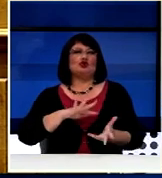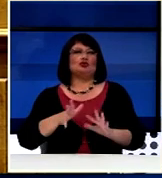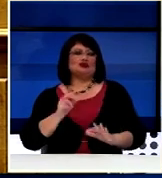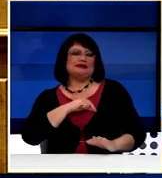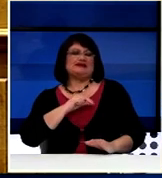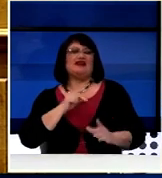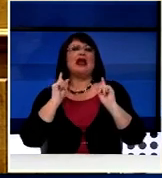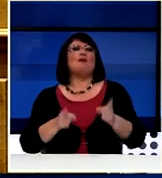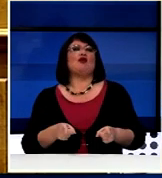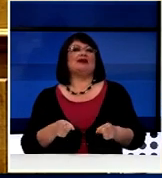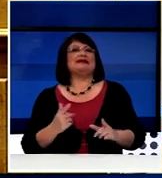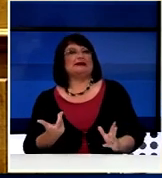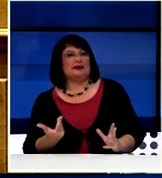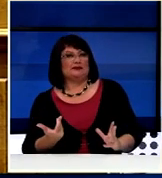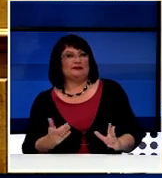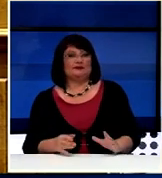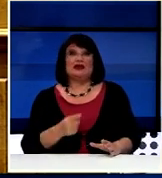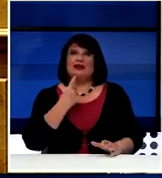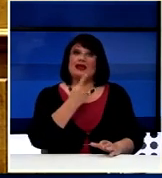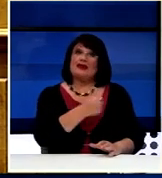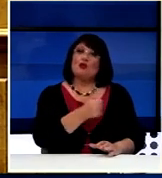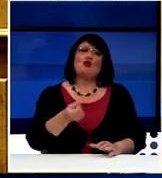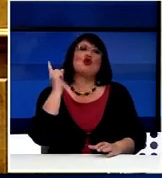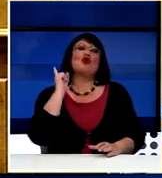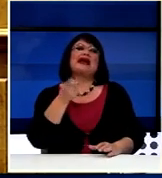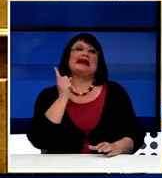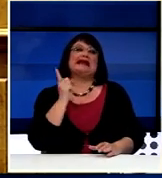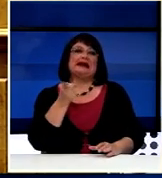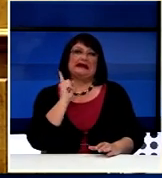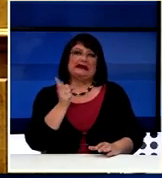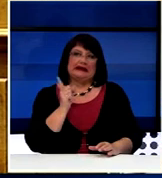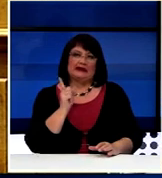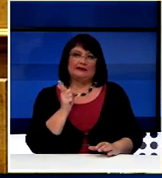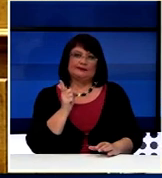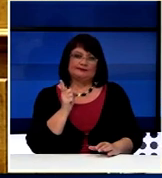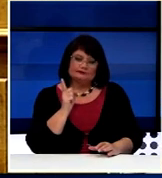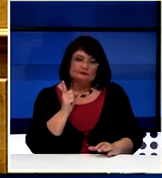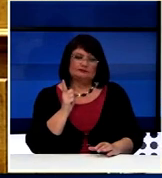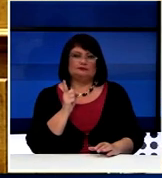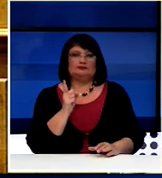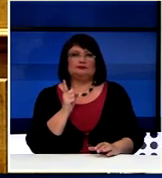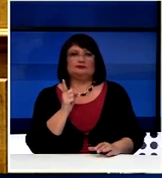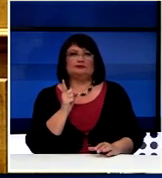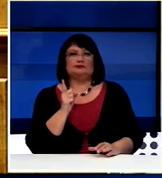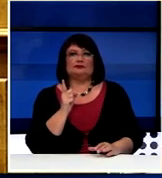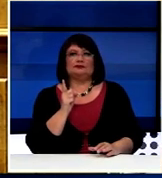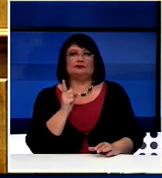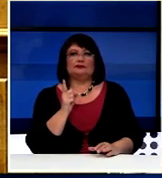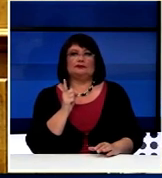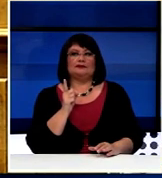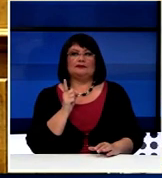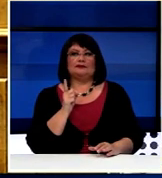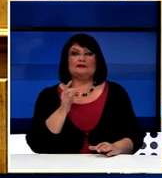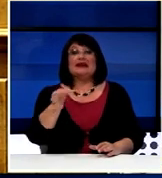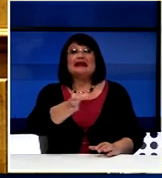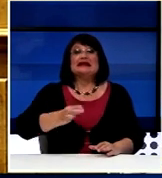Και δεν θα σταθώ μόνο στην κριτική για τη μειωμένη επίρρεια στο μεγαλύτερο νησί μας,